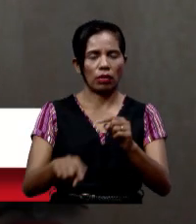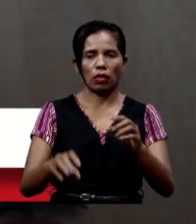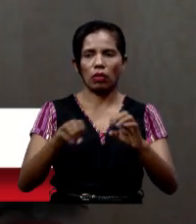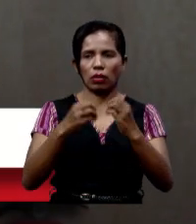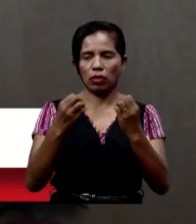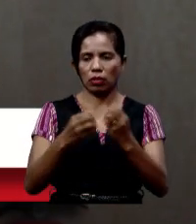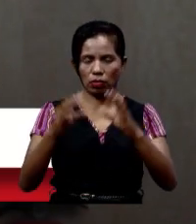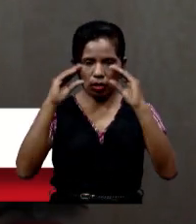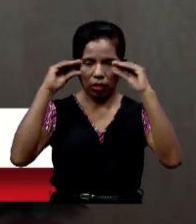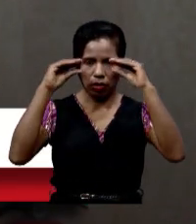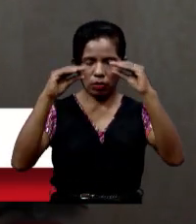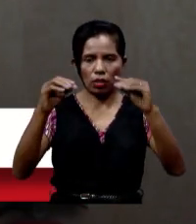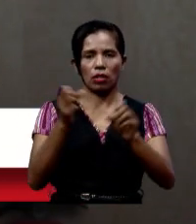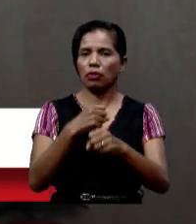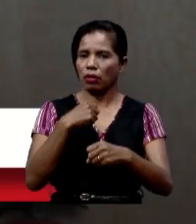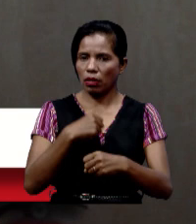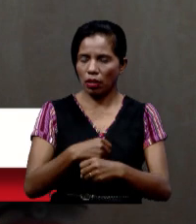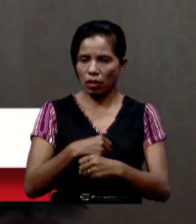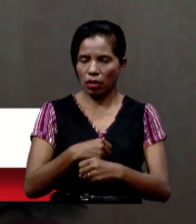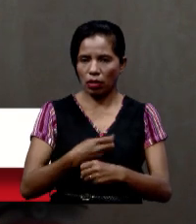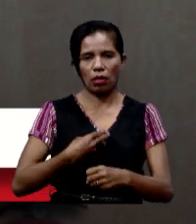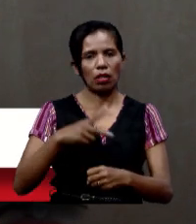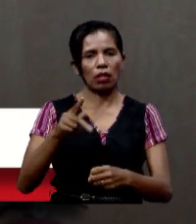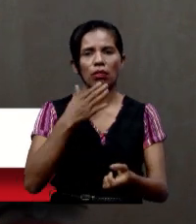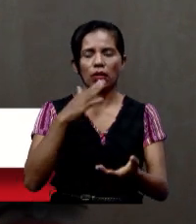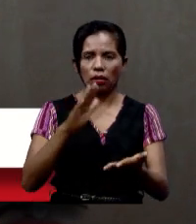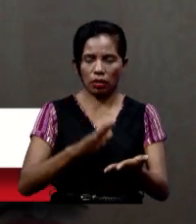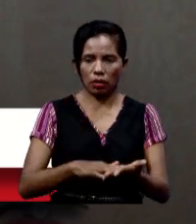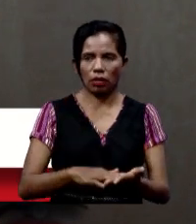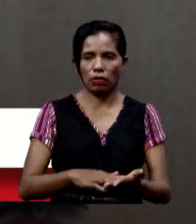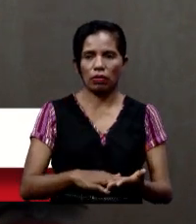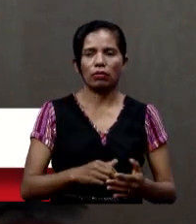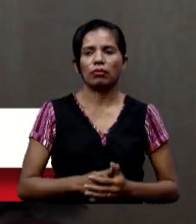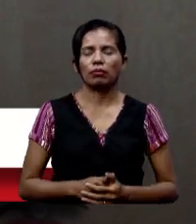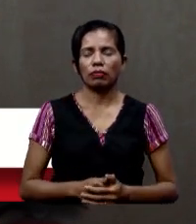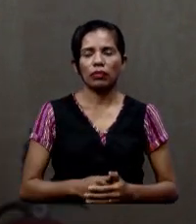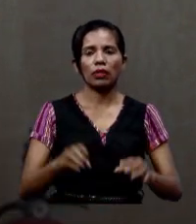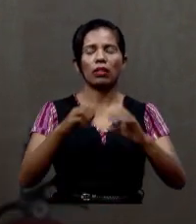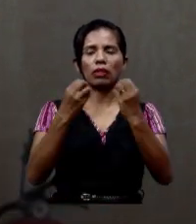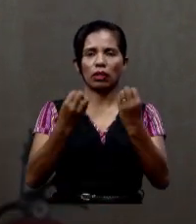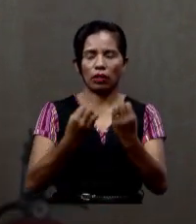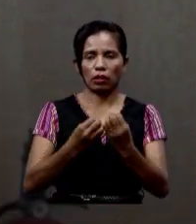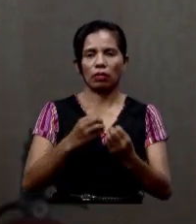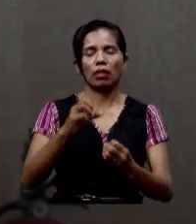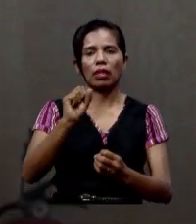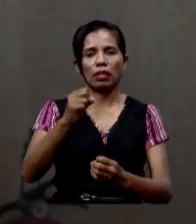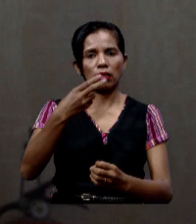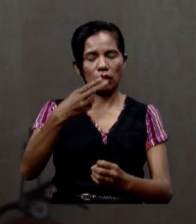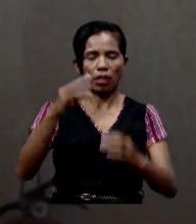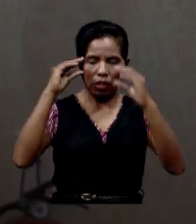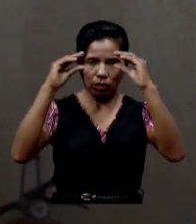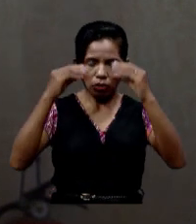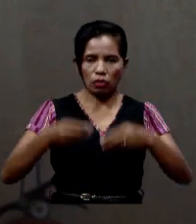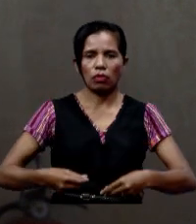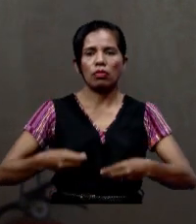educa laos atu halo halo kansane organisation ni hanori nene fo